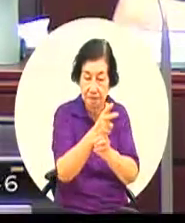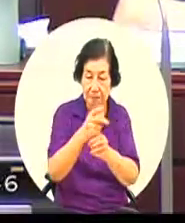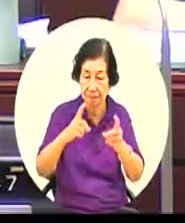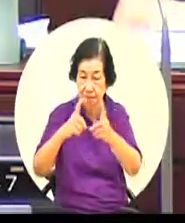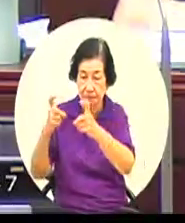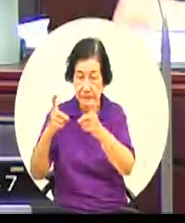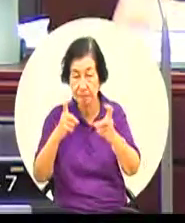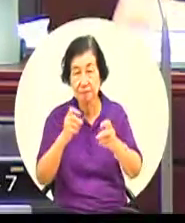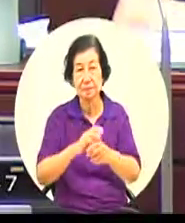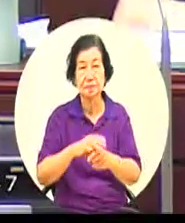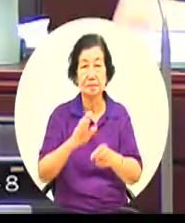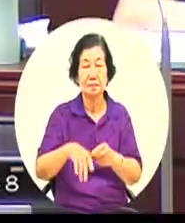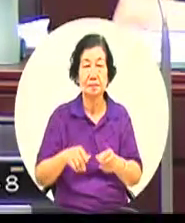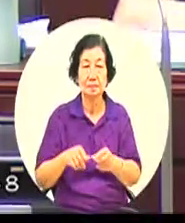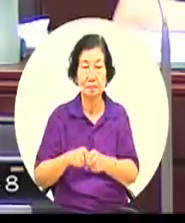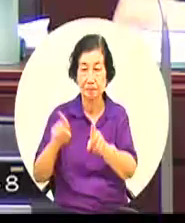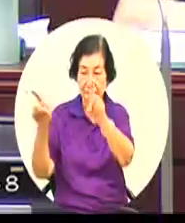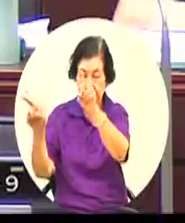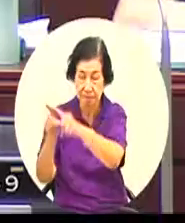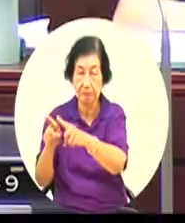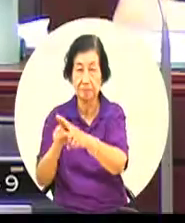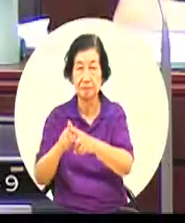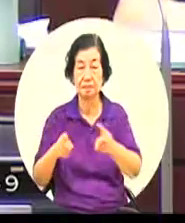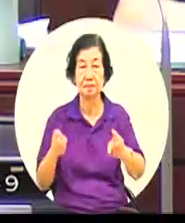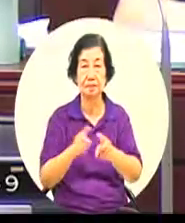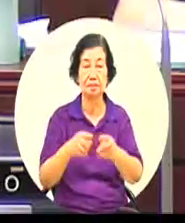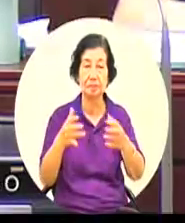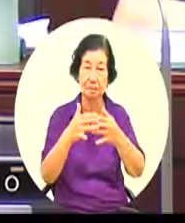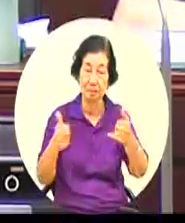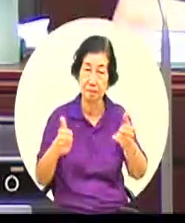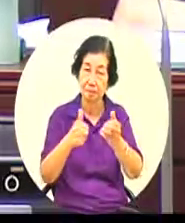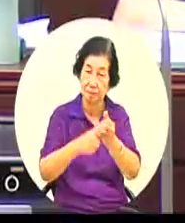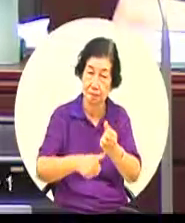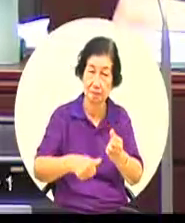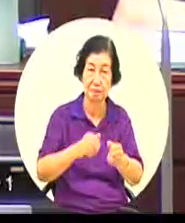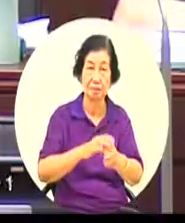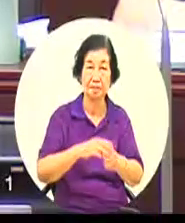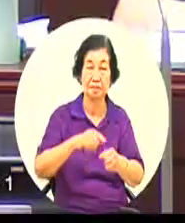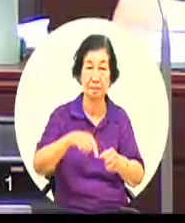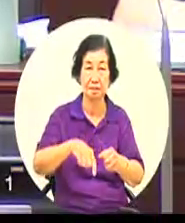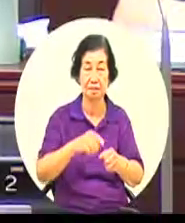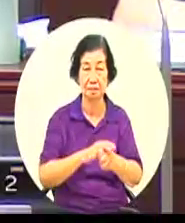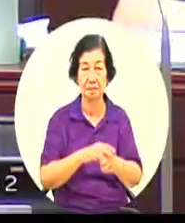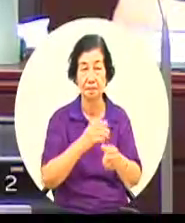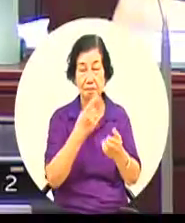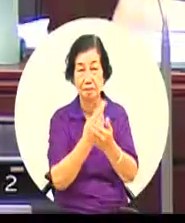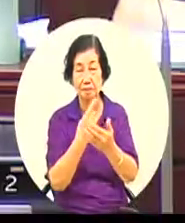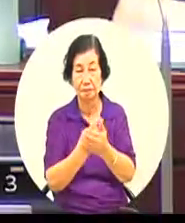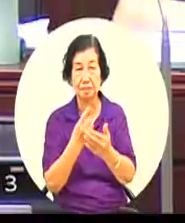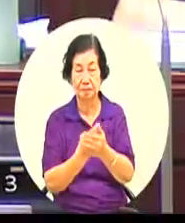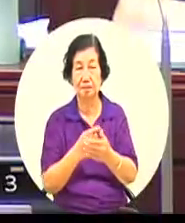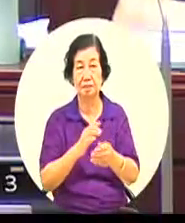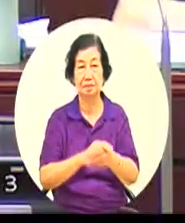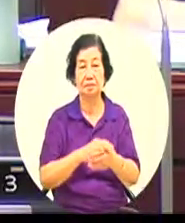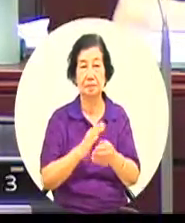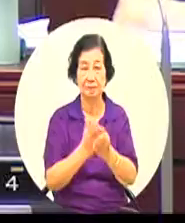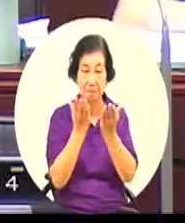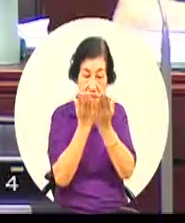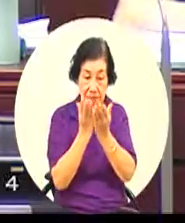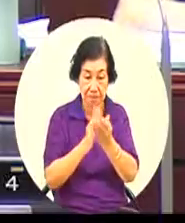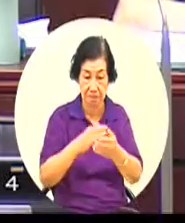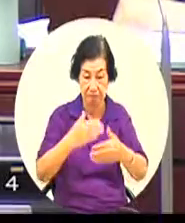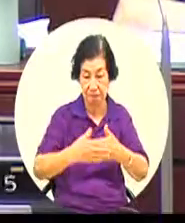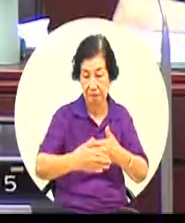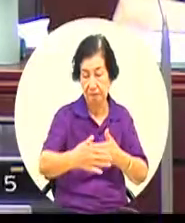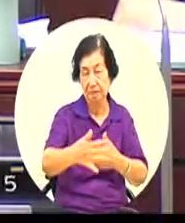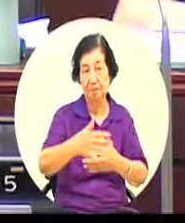须要根据学生的学习的阶段，根据知识数去逐步去完成每个领域的课程哦。所以这个还是在我们